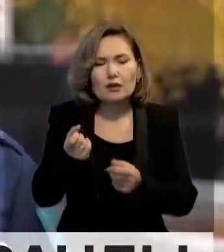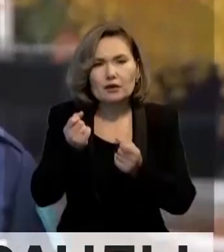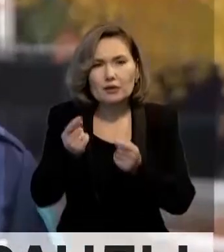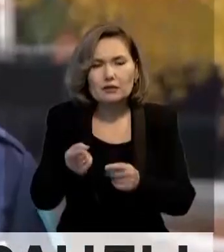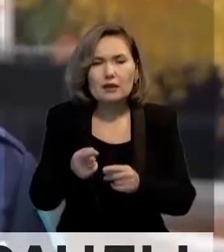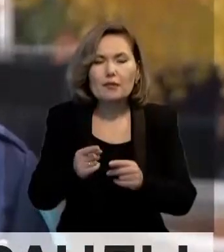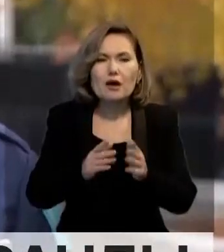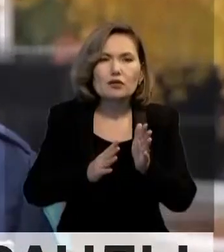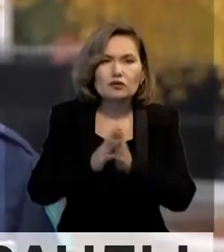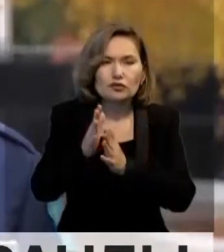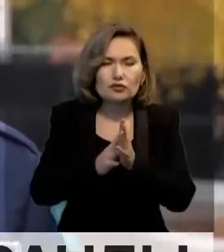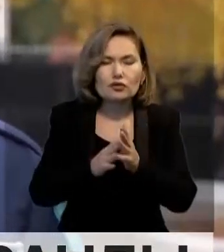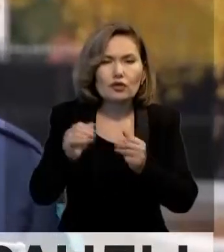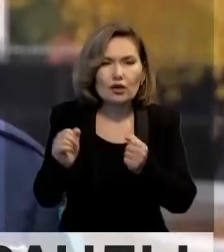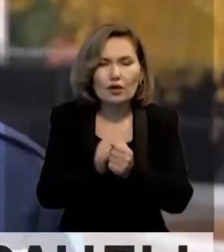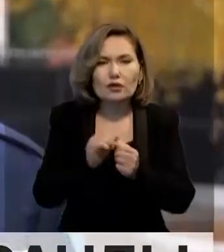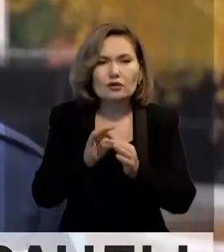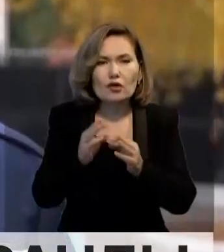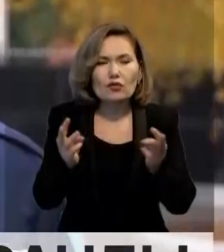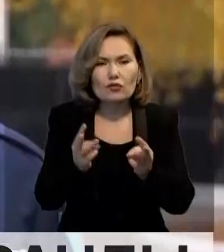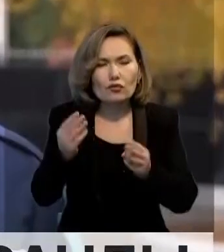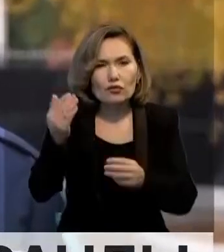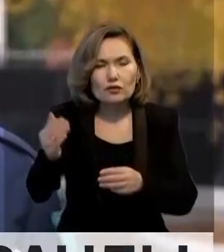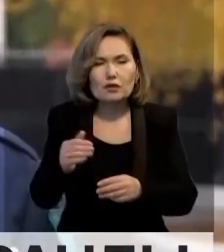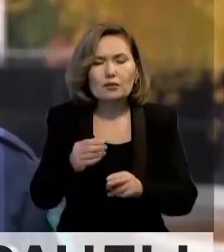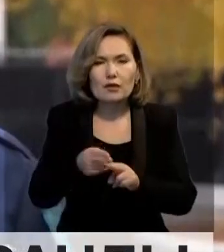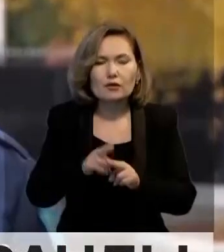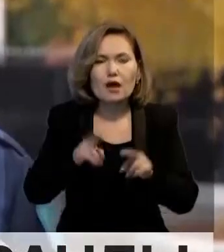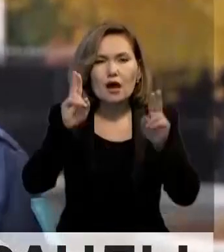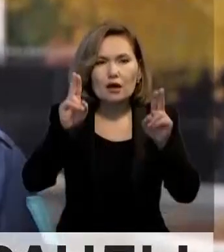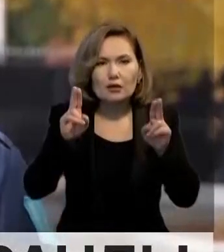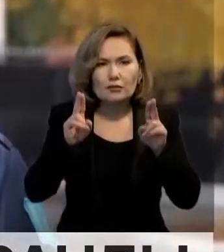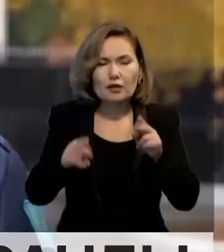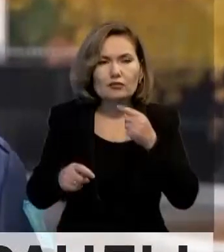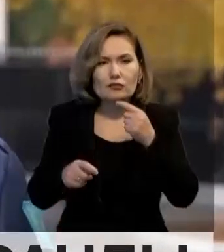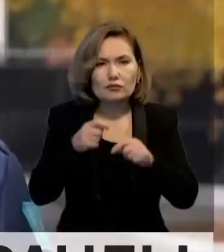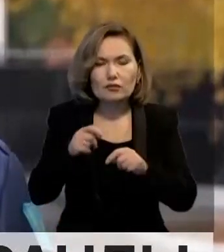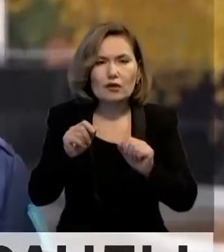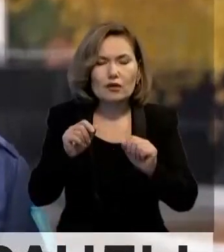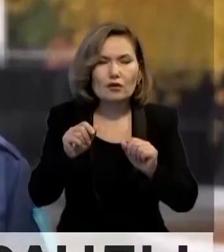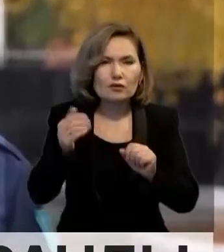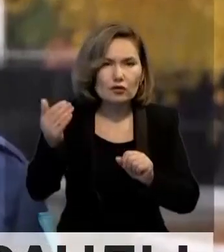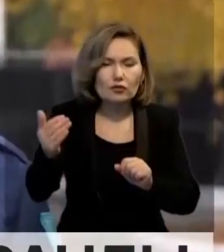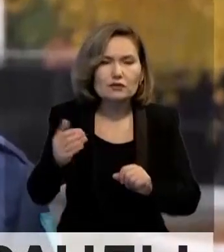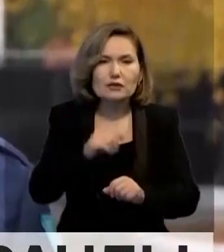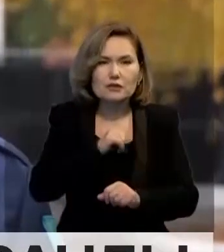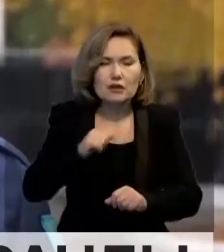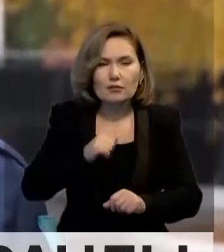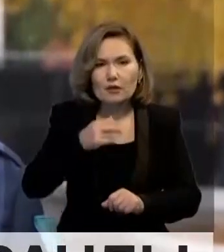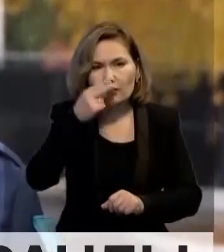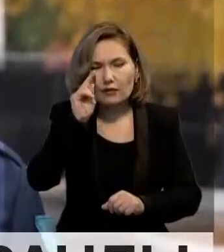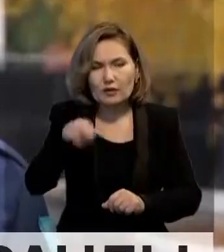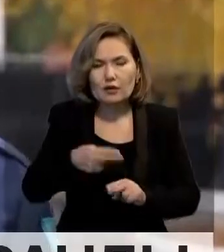осы себептен жаңағы қазіргі кездегі өрт қауіпті кезеңінің жаңағы болуына байланысты, құрғақ ауа